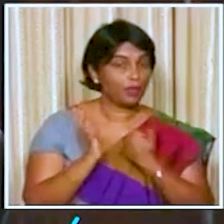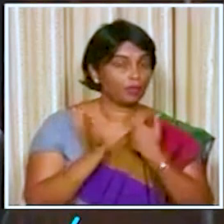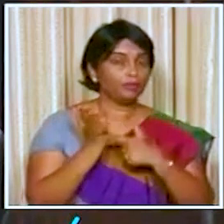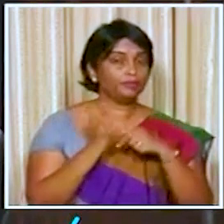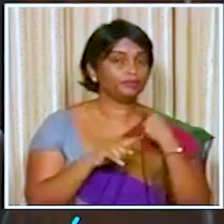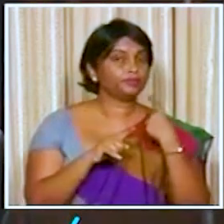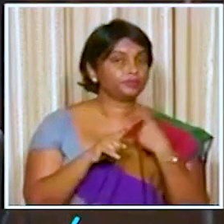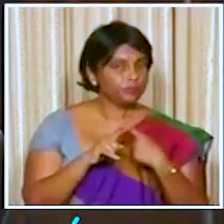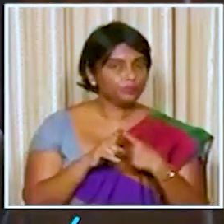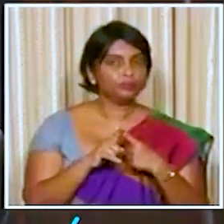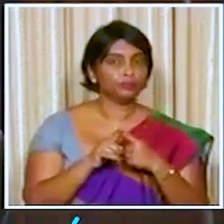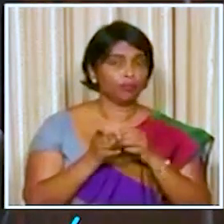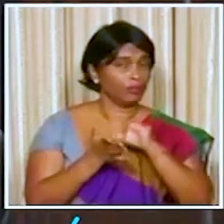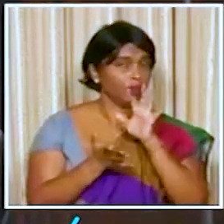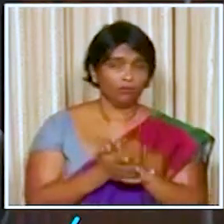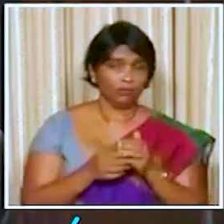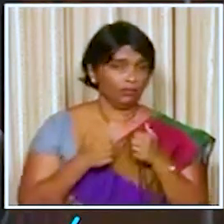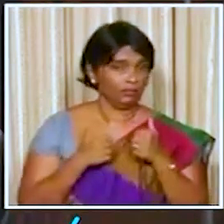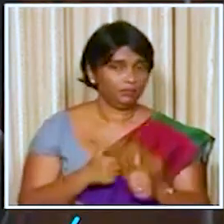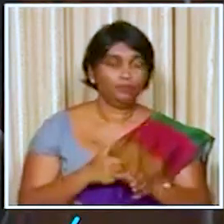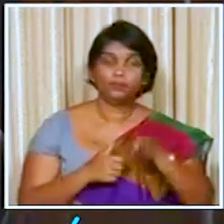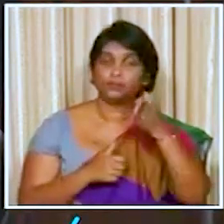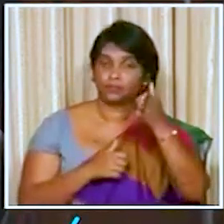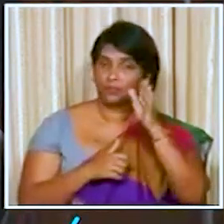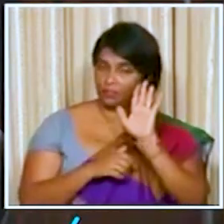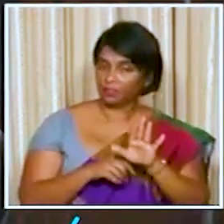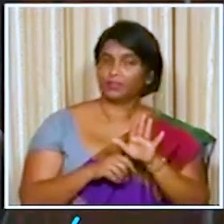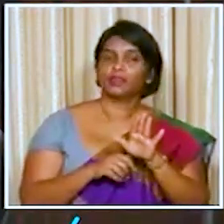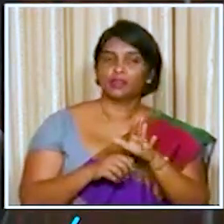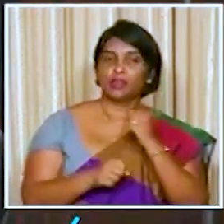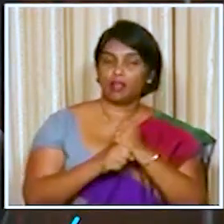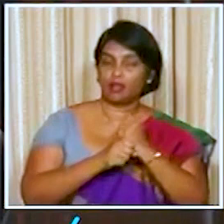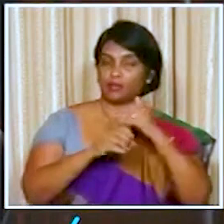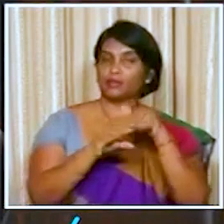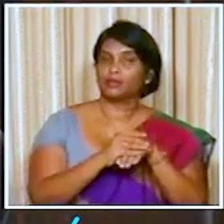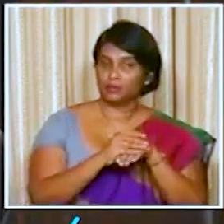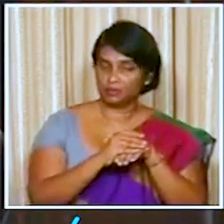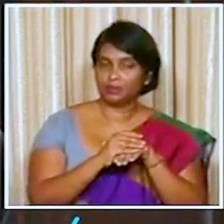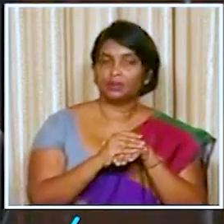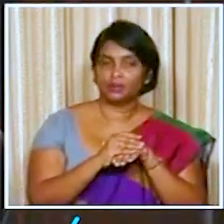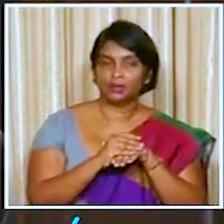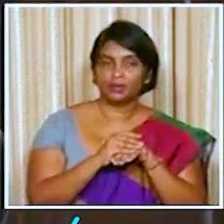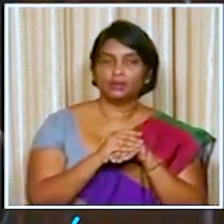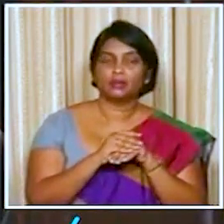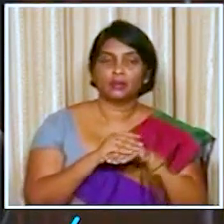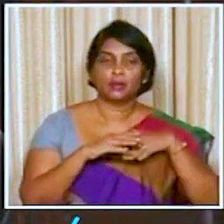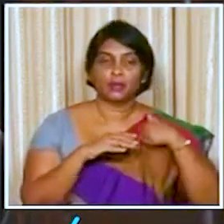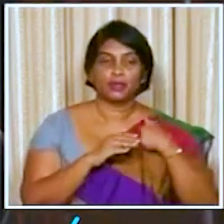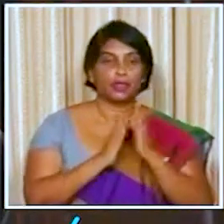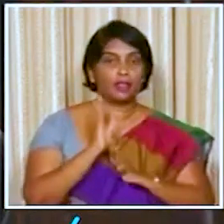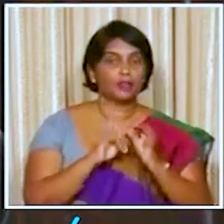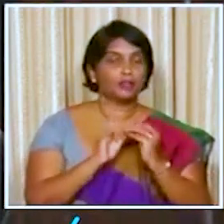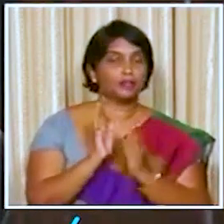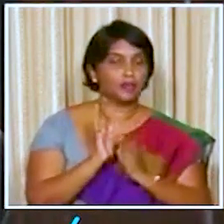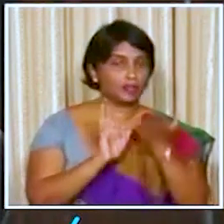බදු යුක්තිසහගතද? ද ඔබතුමන් ළඟෙම ආණ්ඩු පක්ෂයේ හිටපු ජේෂ්ඨ ඇමතිවරයෙක් වෙන මහින්දානන්ද